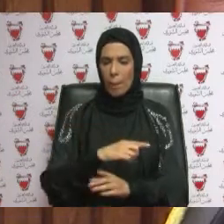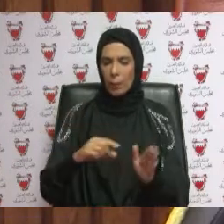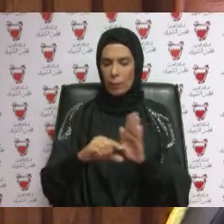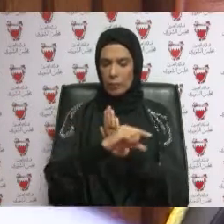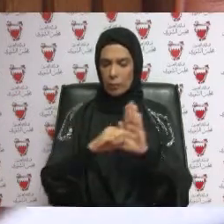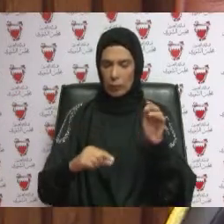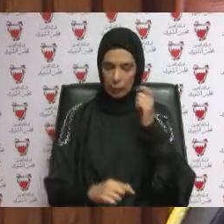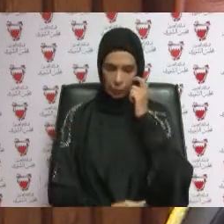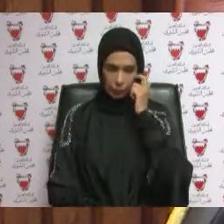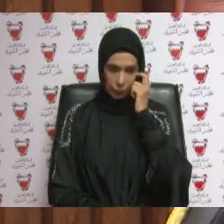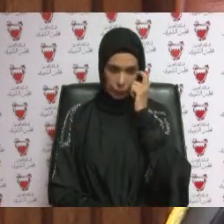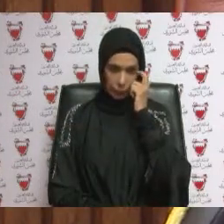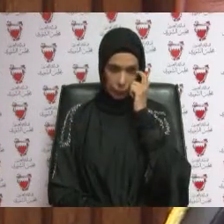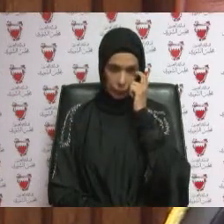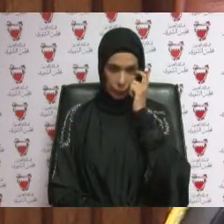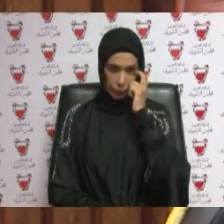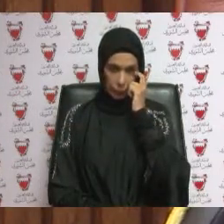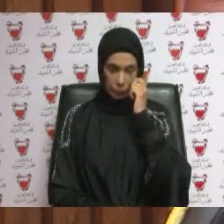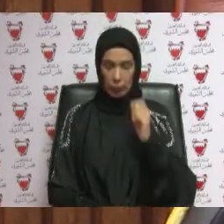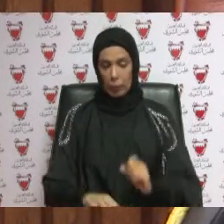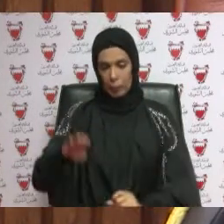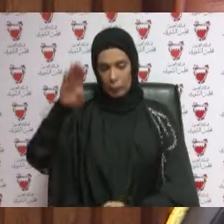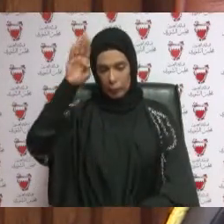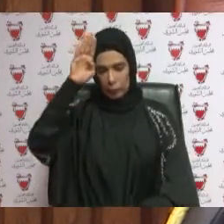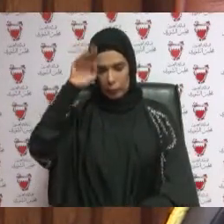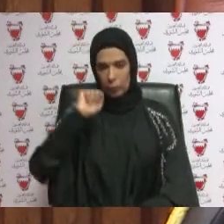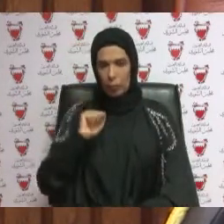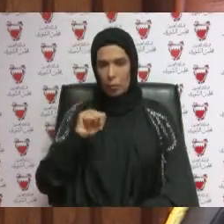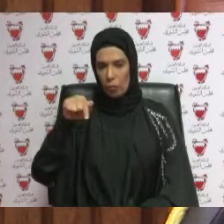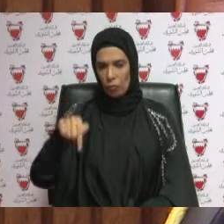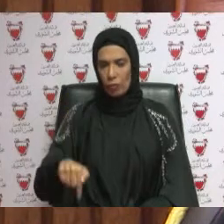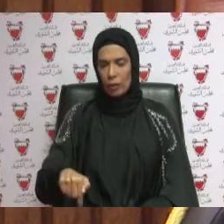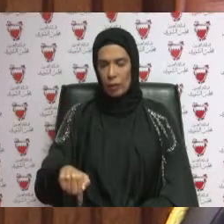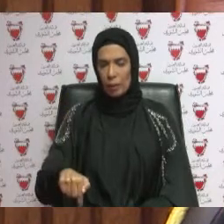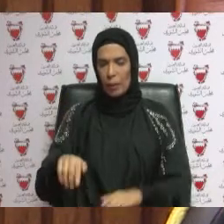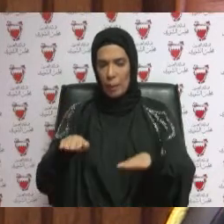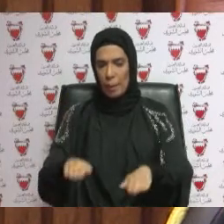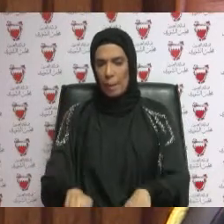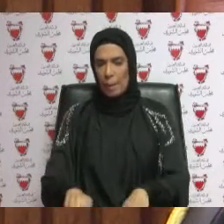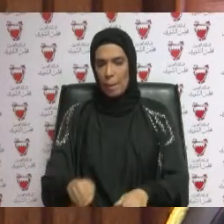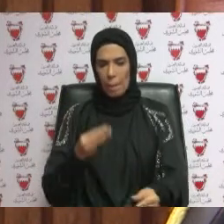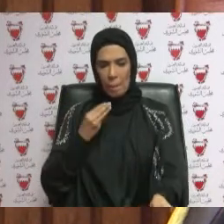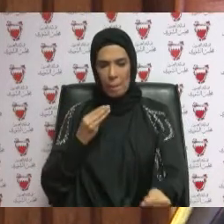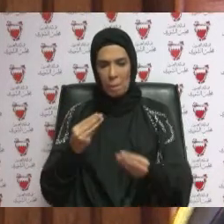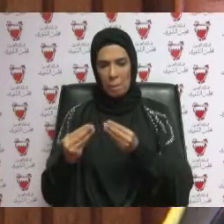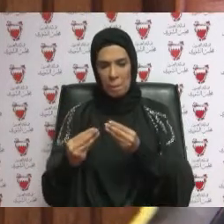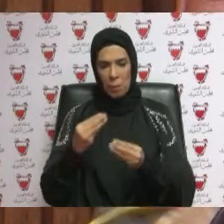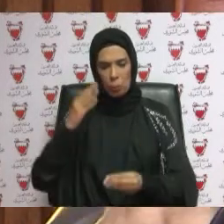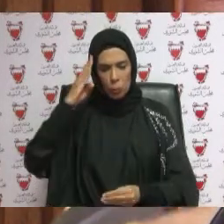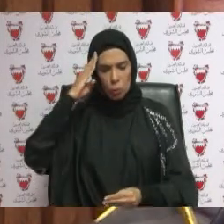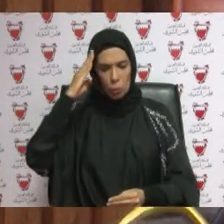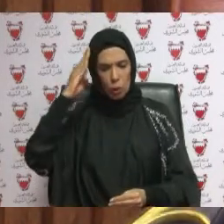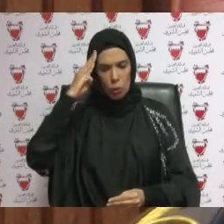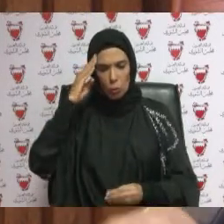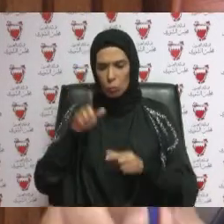التالية. صاحب الجلالة، إننا في مجلس الشورى نثمن عاليا ما جاء في خطابكم